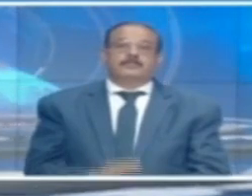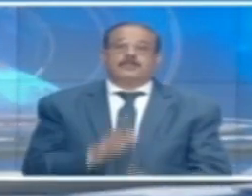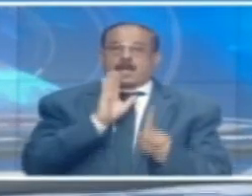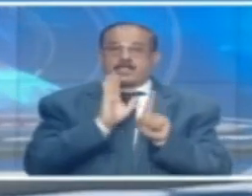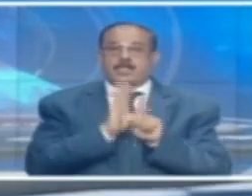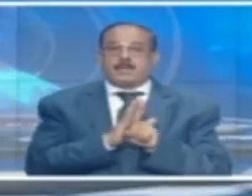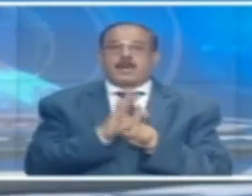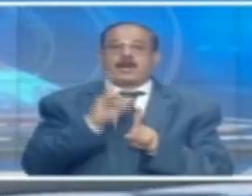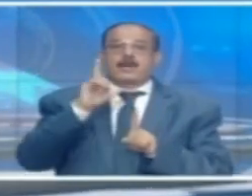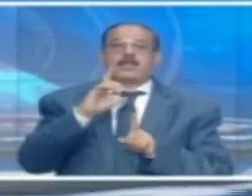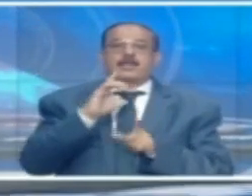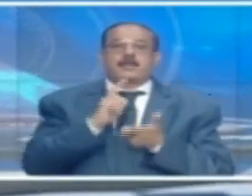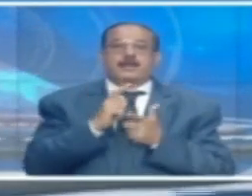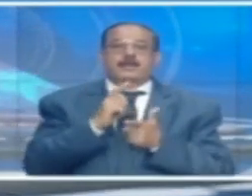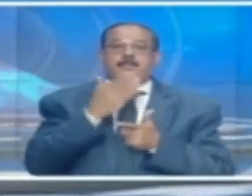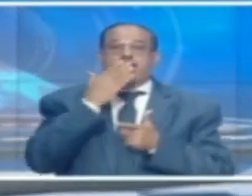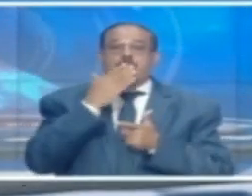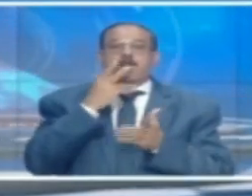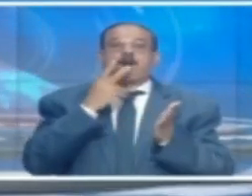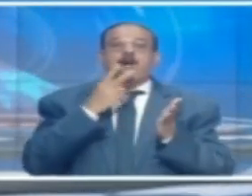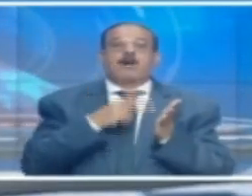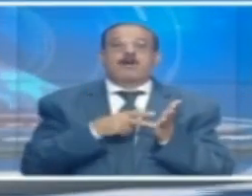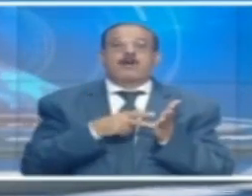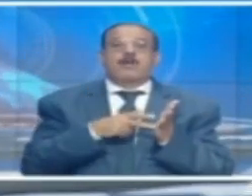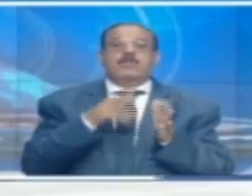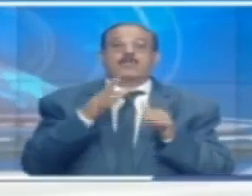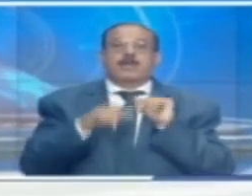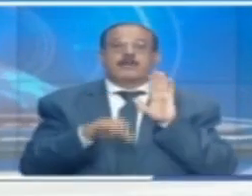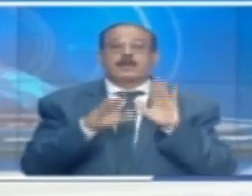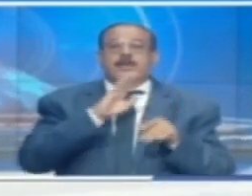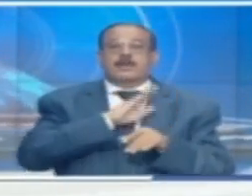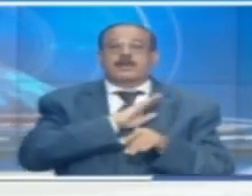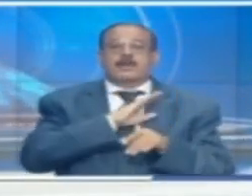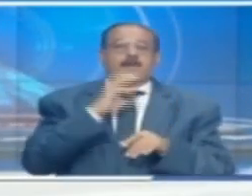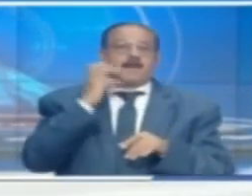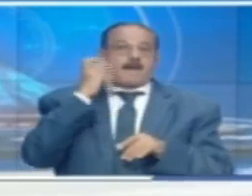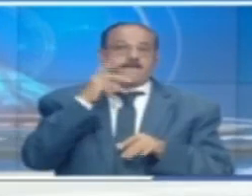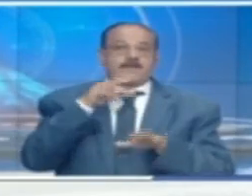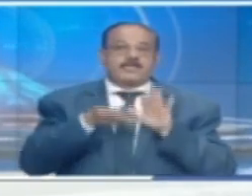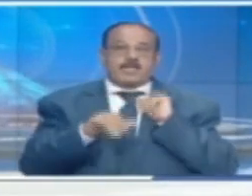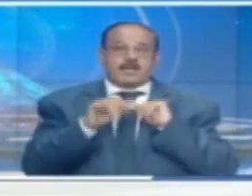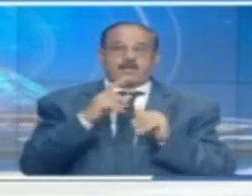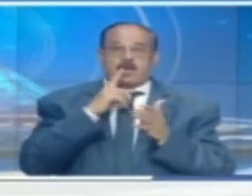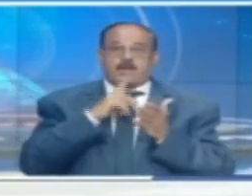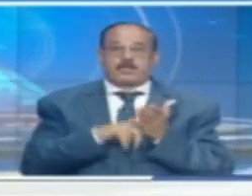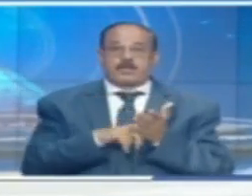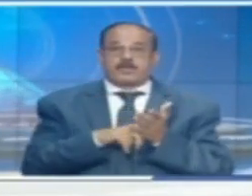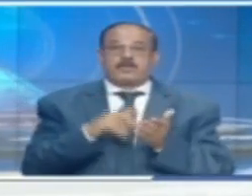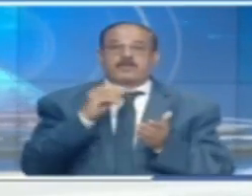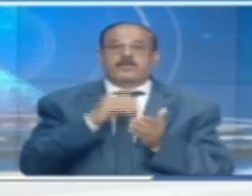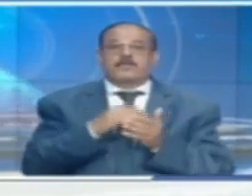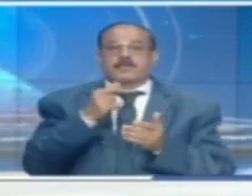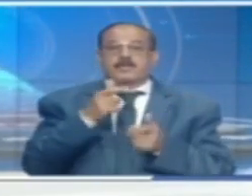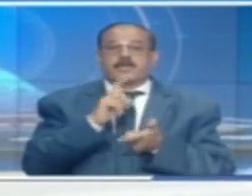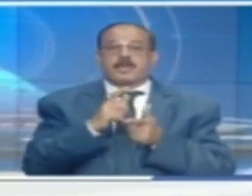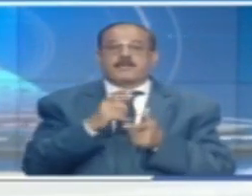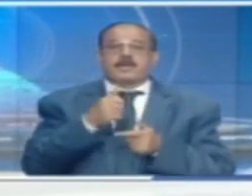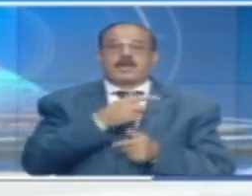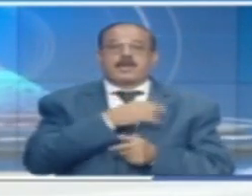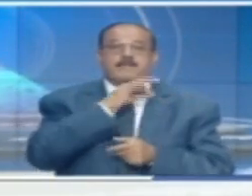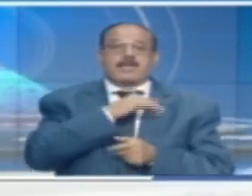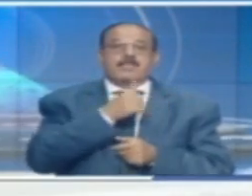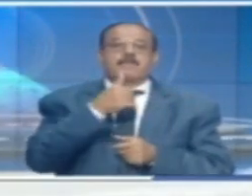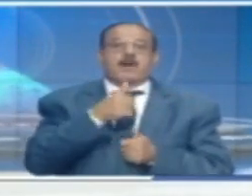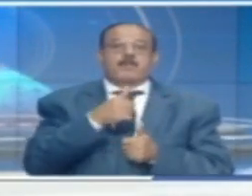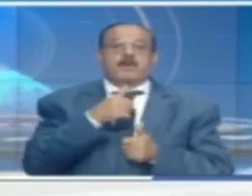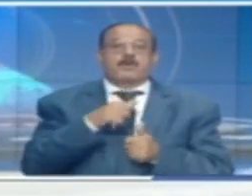دافع الرئيس الأمريكي جو بايدن عن قراره سحب القوات الأمريكية من أفغانستان مؤكدا أنه يصب في مصلحة الولايات